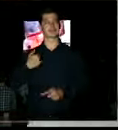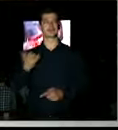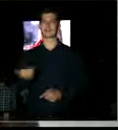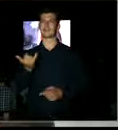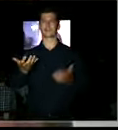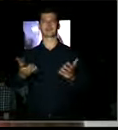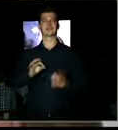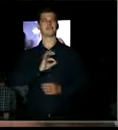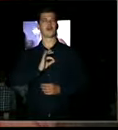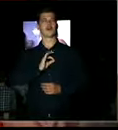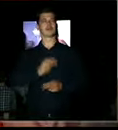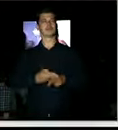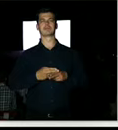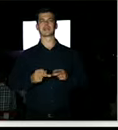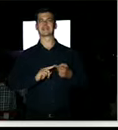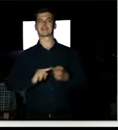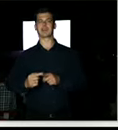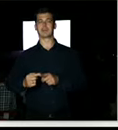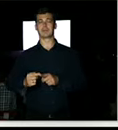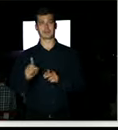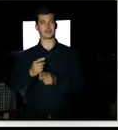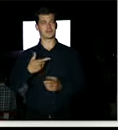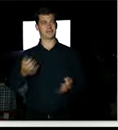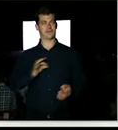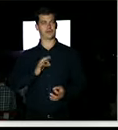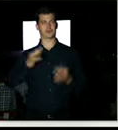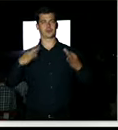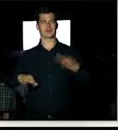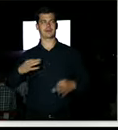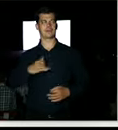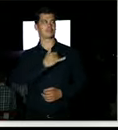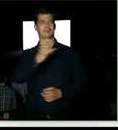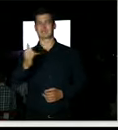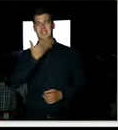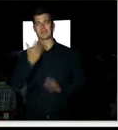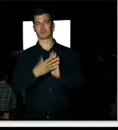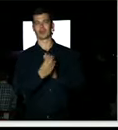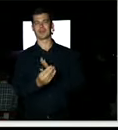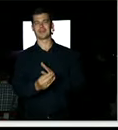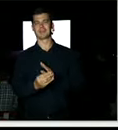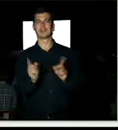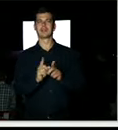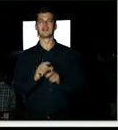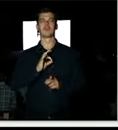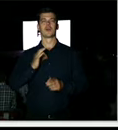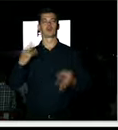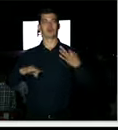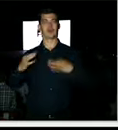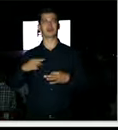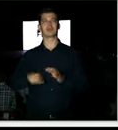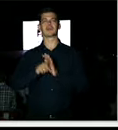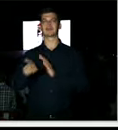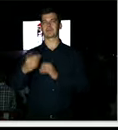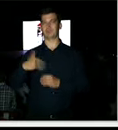oryginalna i no, że to zaprojektuję sama sukienkę, to będzie niepowtarzalna i nikt jej nie będzie miał. Na studiówkę zaprojektowałam białą